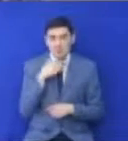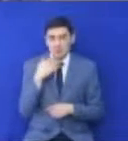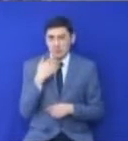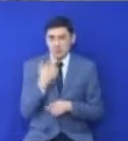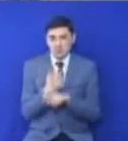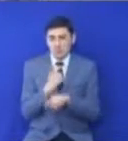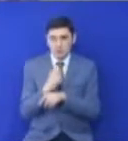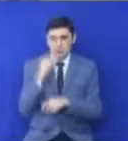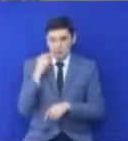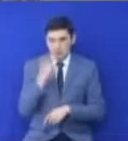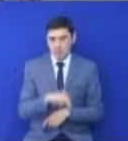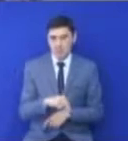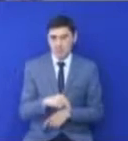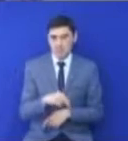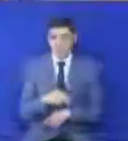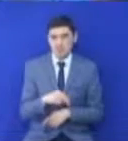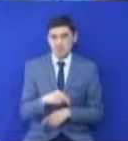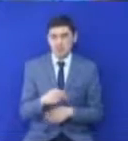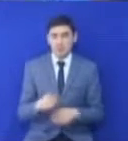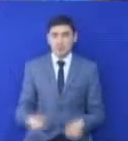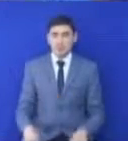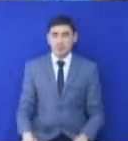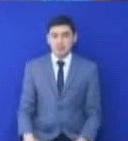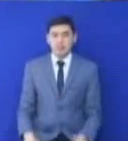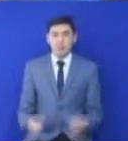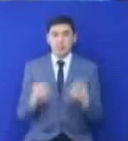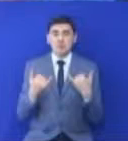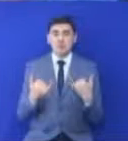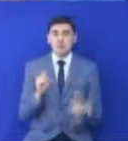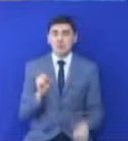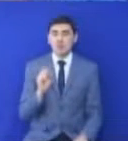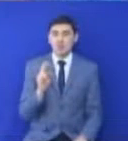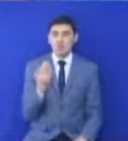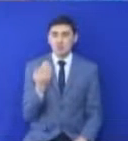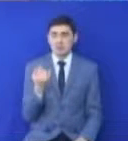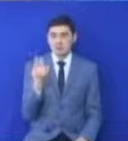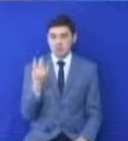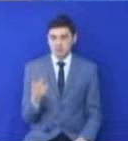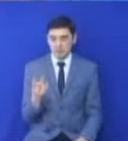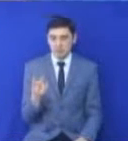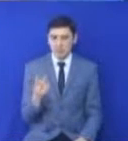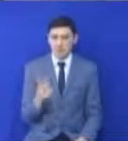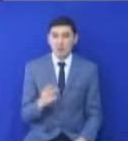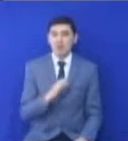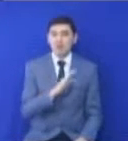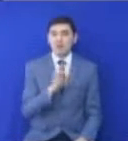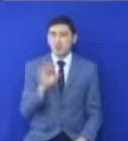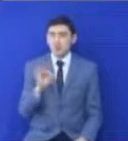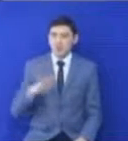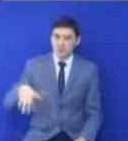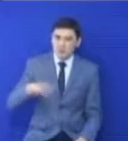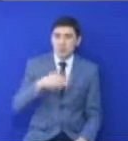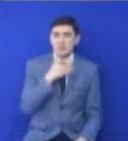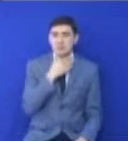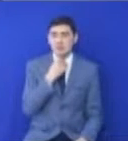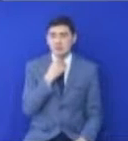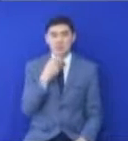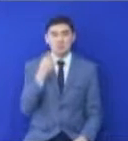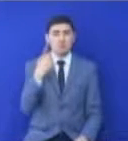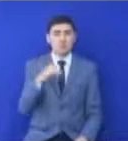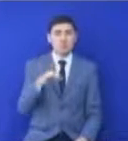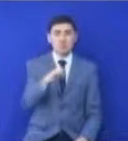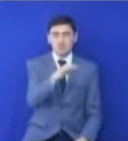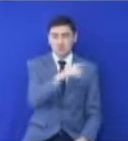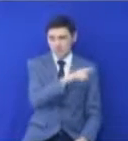сапалы, өте жоғары деңгейде. Бүгінде Ақшын корпорациясын Шығыс Қазақстан мен Семей өңірінен тыс өзге де